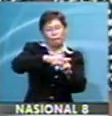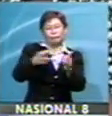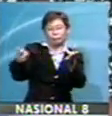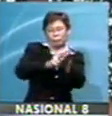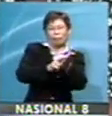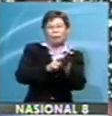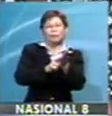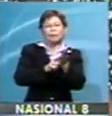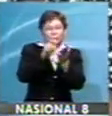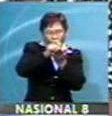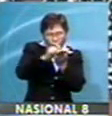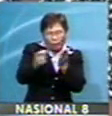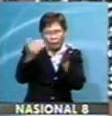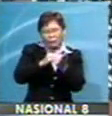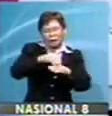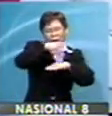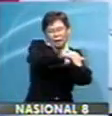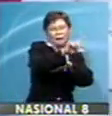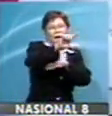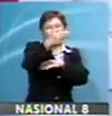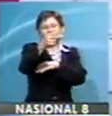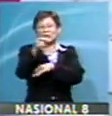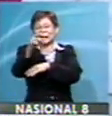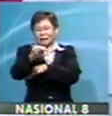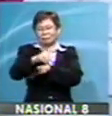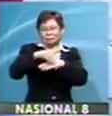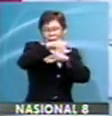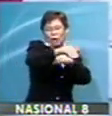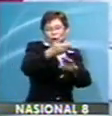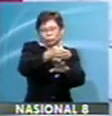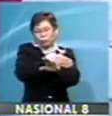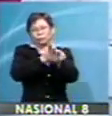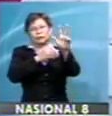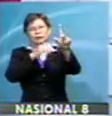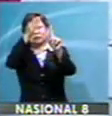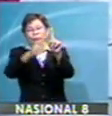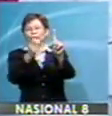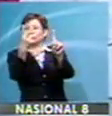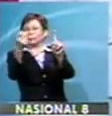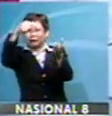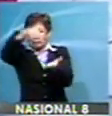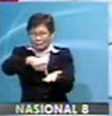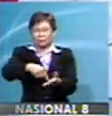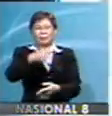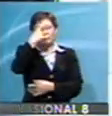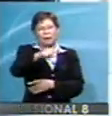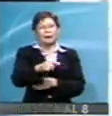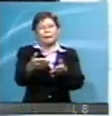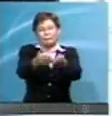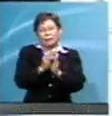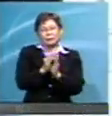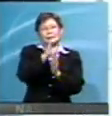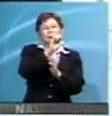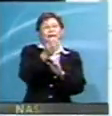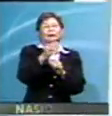sem ke mana-mana cawangan lembaga hasil dalam negeri lhdn sebelum 31 disember ini bagi tuntutan skim